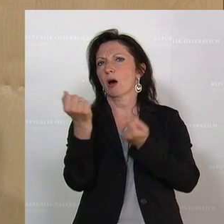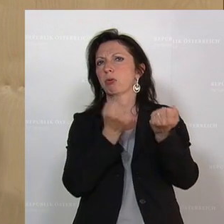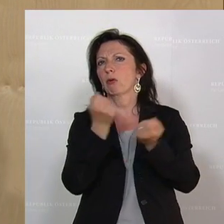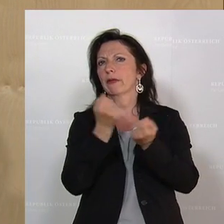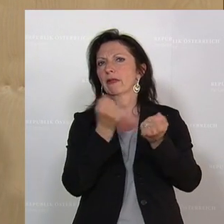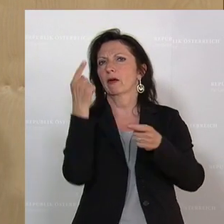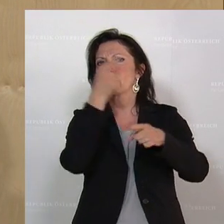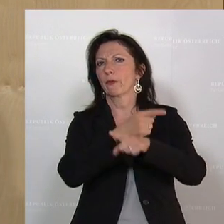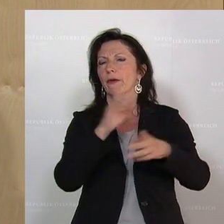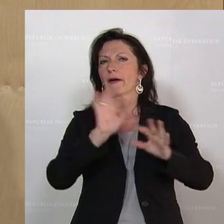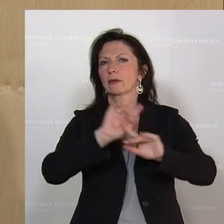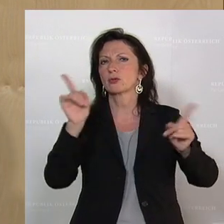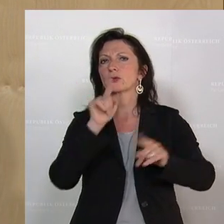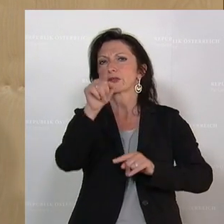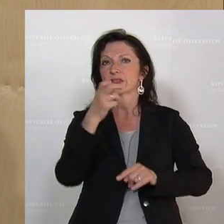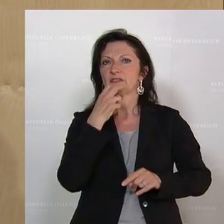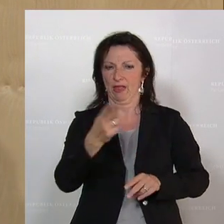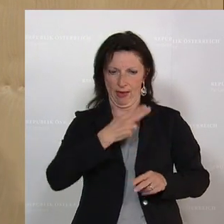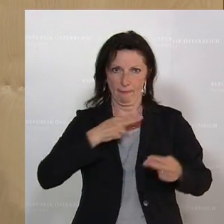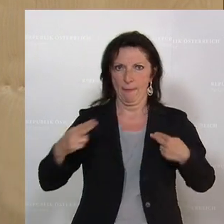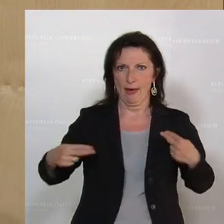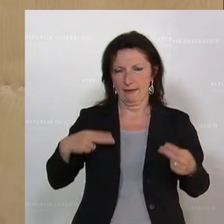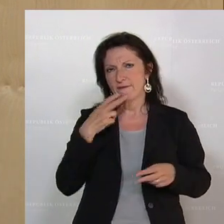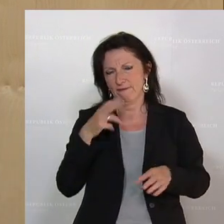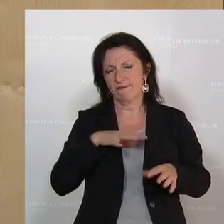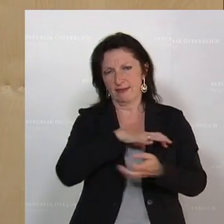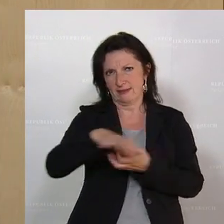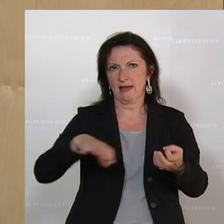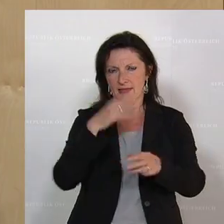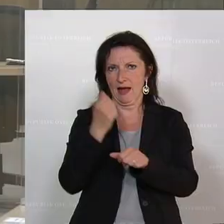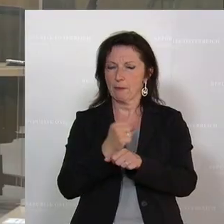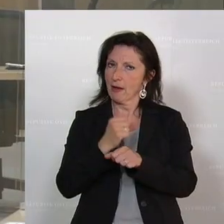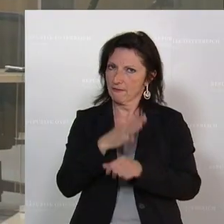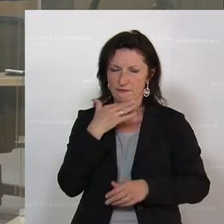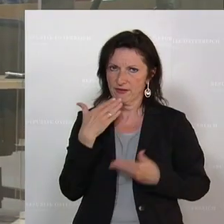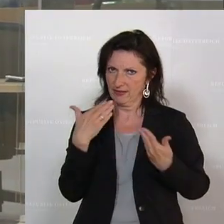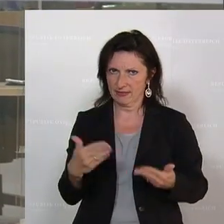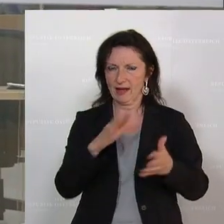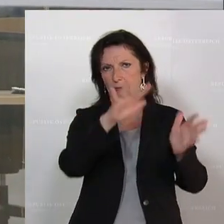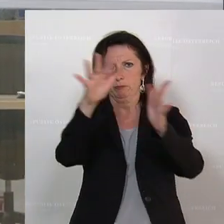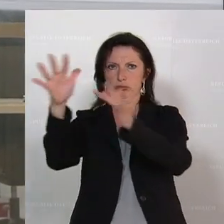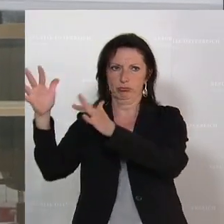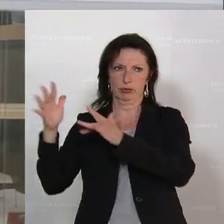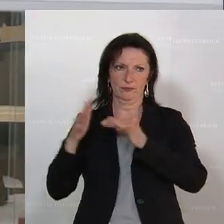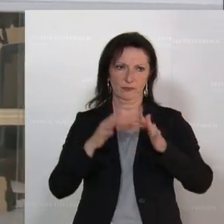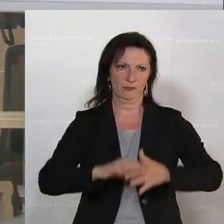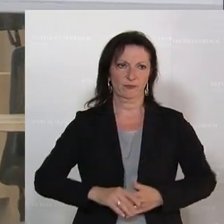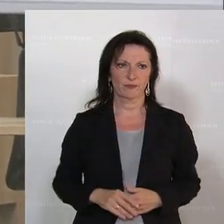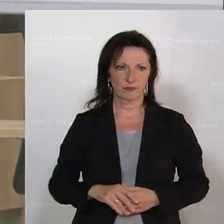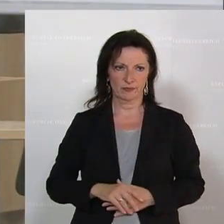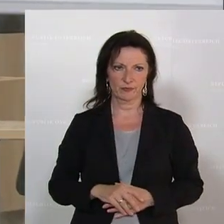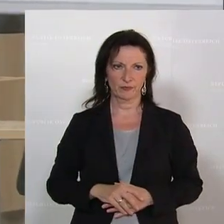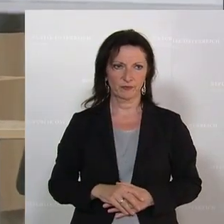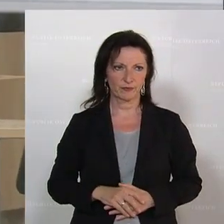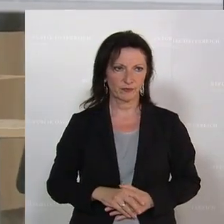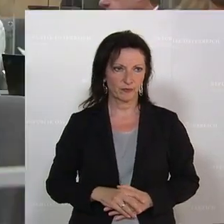um Anpatzen und Skandalisieren. Vielen Dank. Sagt der Bundeskanzler Sebastian Kurz von der ÖVP. Generell